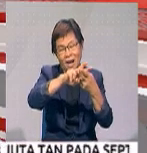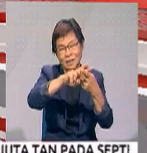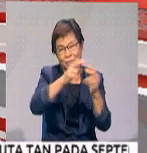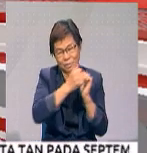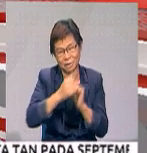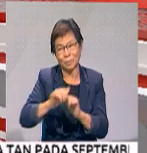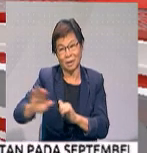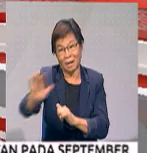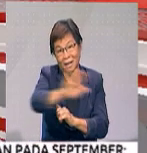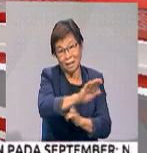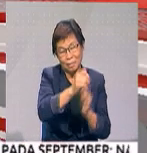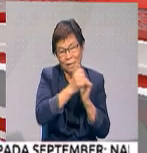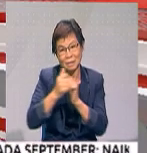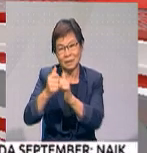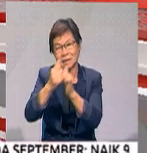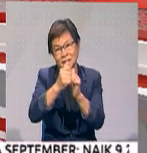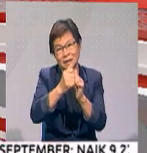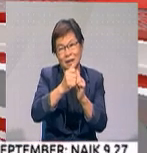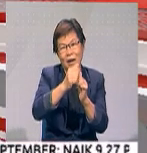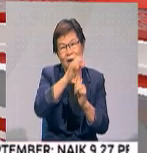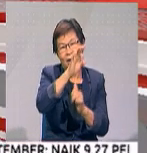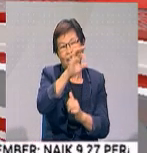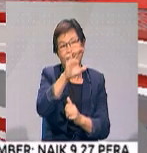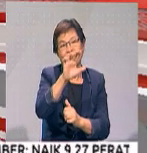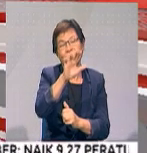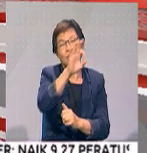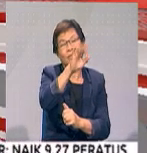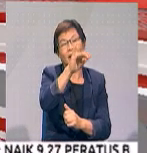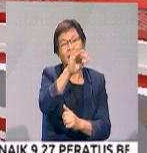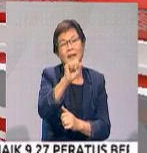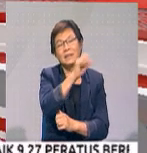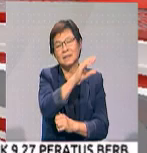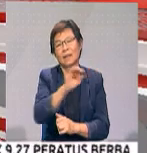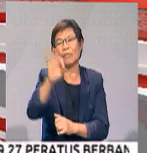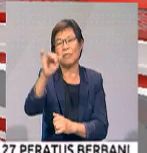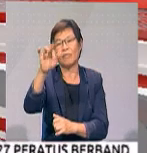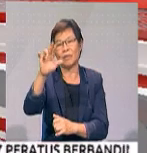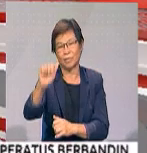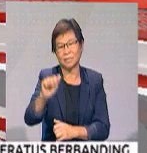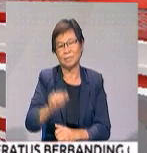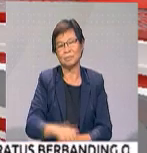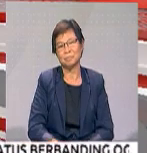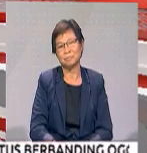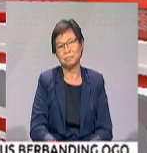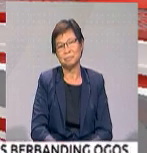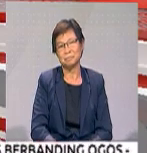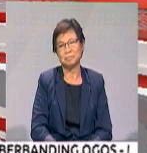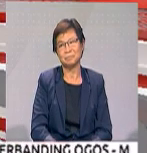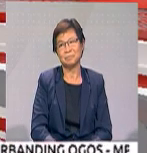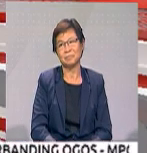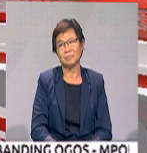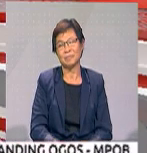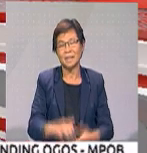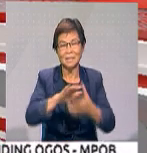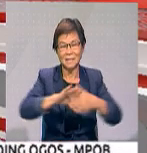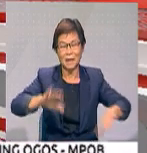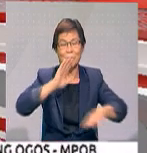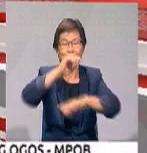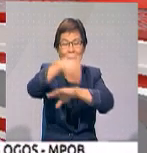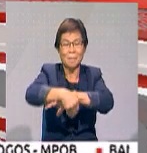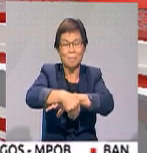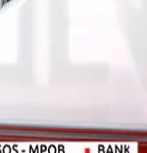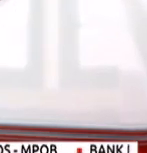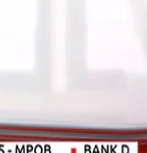bersama anda, bersama dengan Faris dan juga Fahatul. Selamat malam.